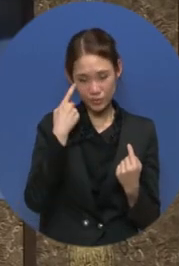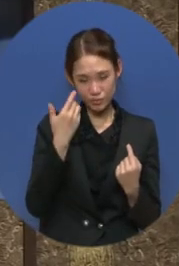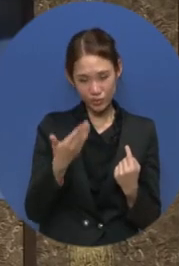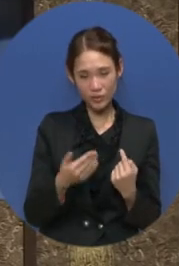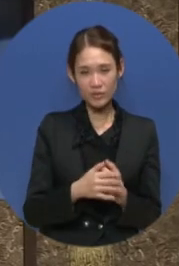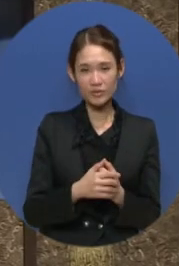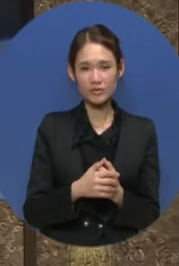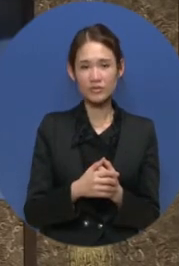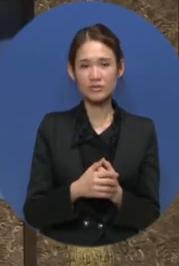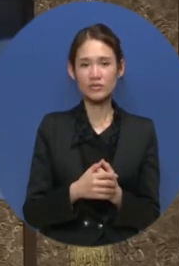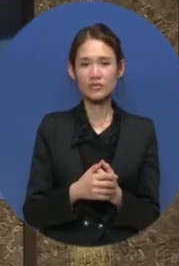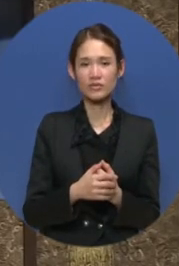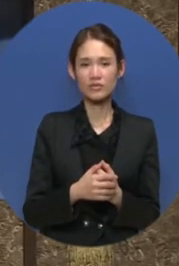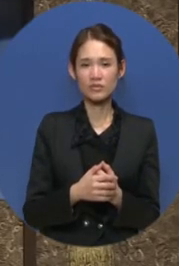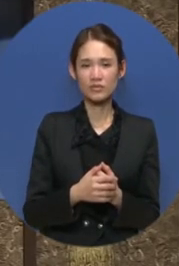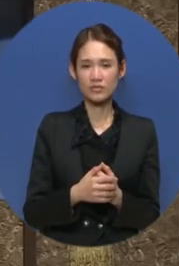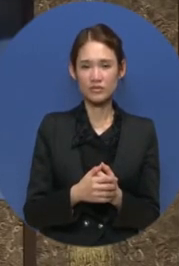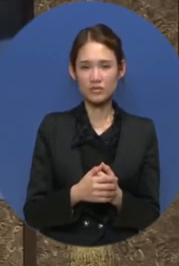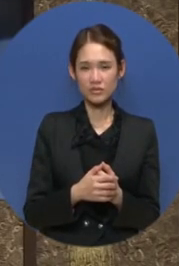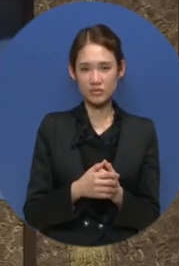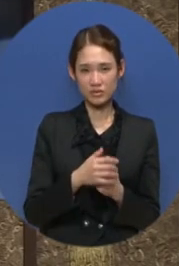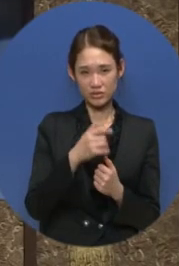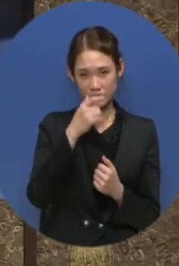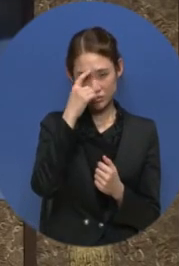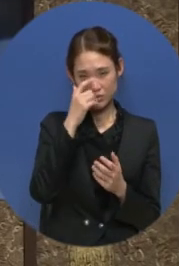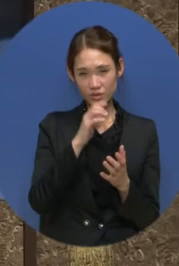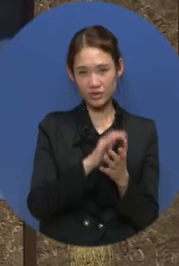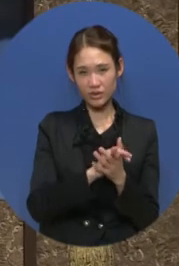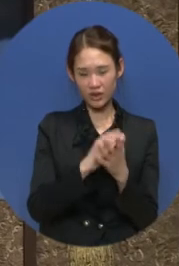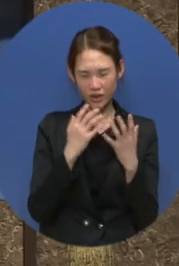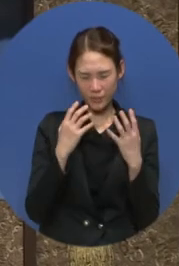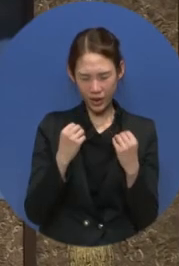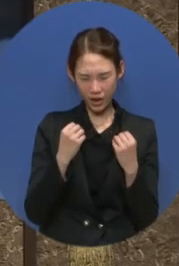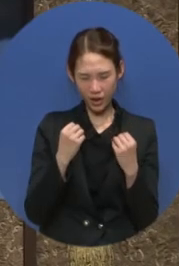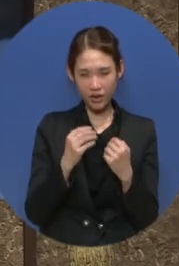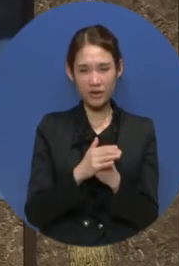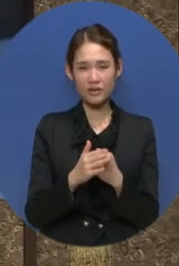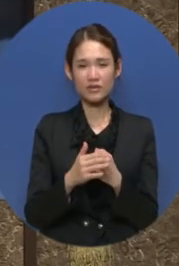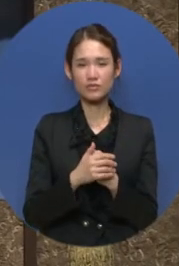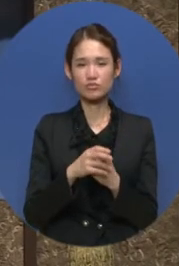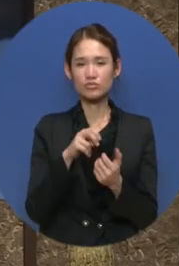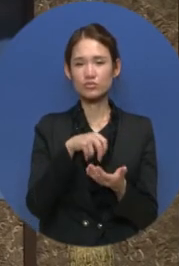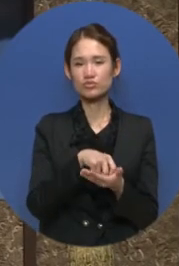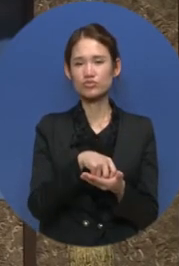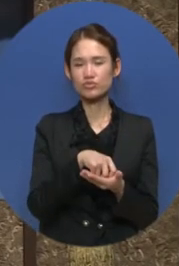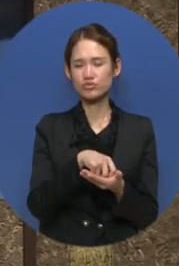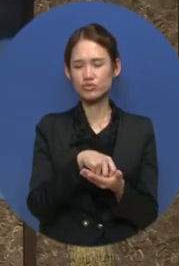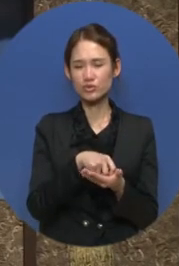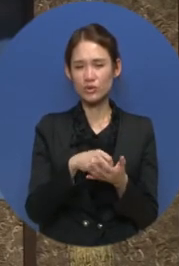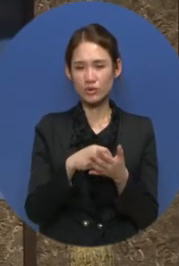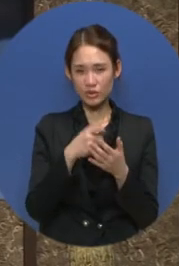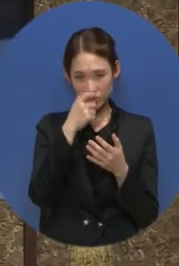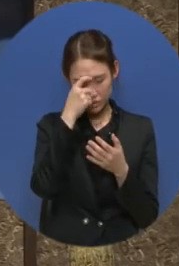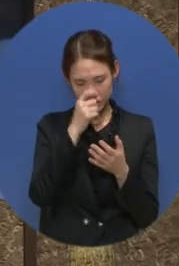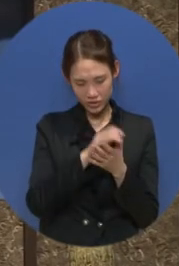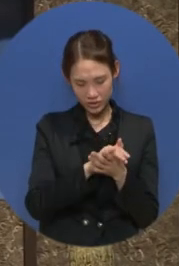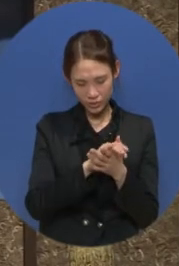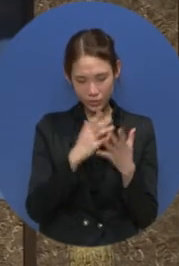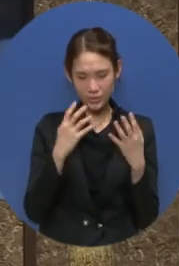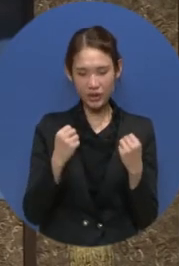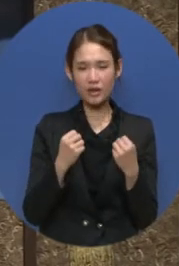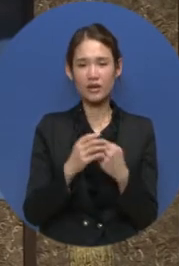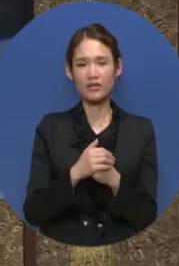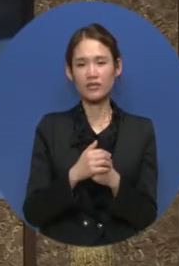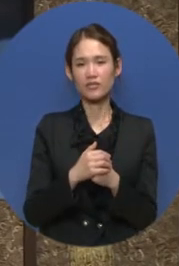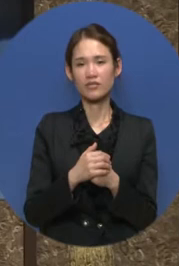네. 그랬더니 그 기도를 많이 하다 보니까 무릎 꿇고 막 오래 기도를